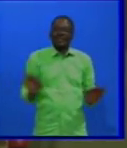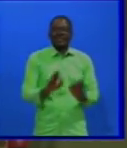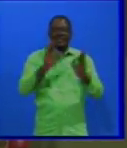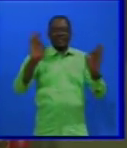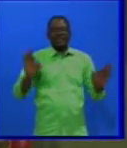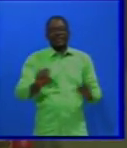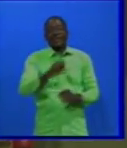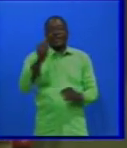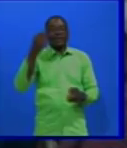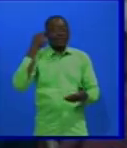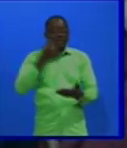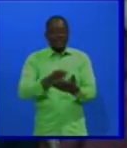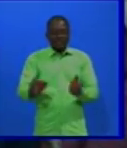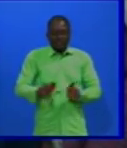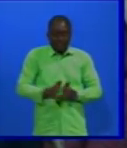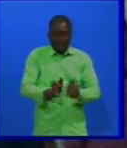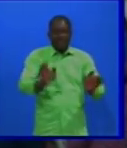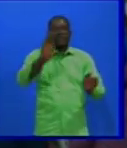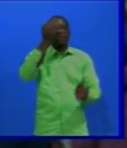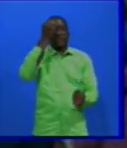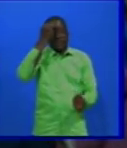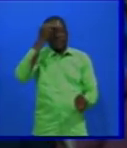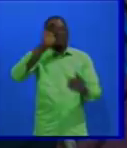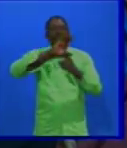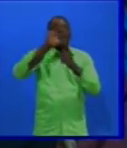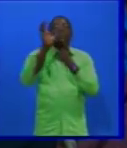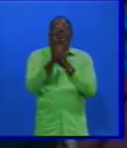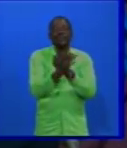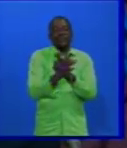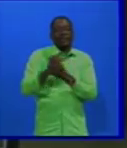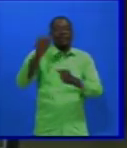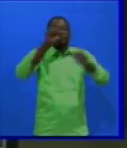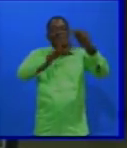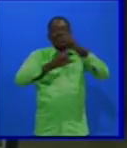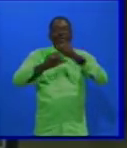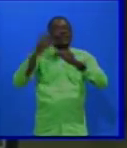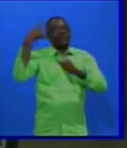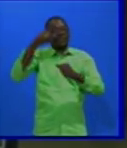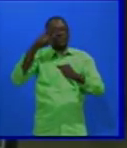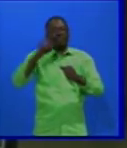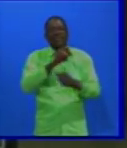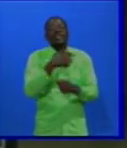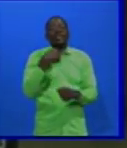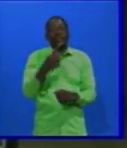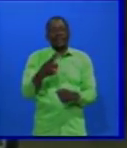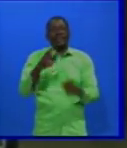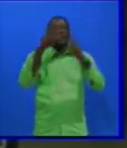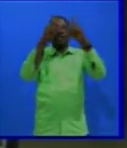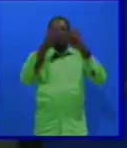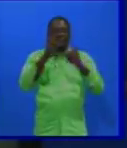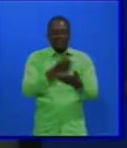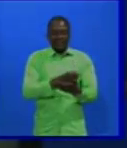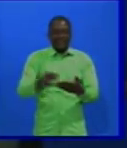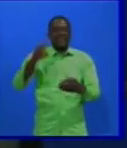le secrétaire général du ministère de la Culture, des Arts et du Tourisme souligne que ce concours s'inscrit dans la mission